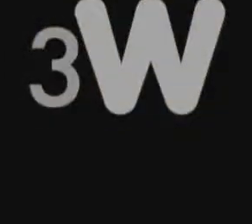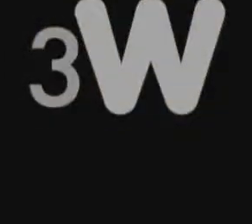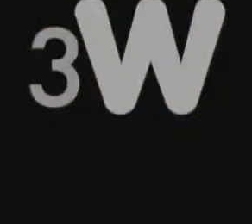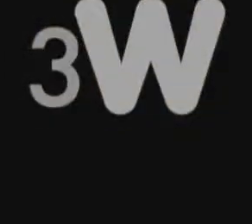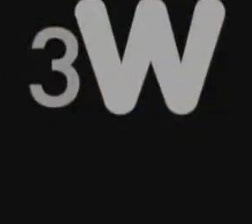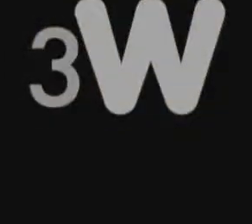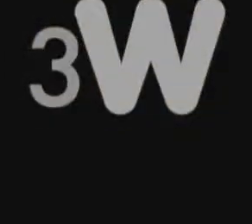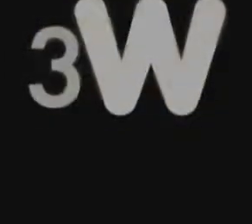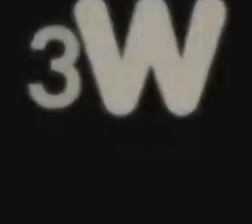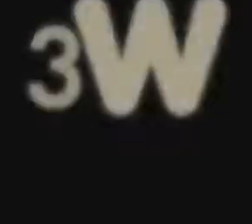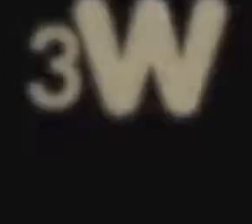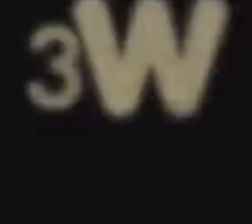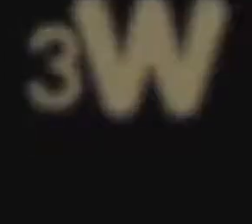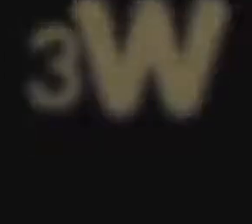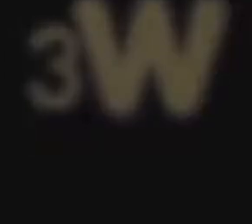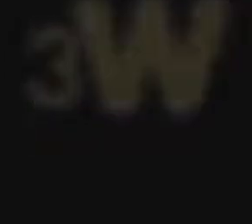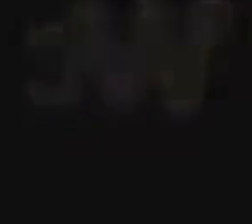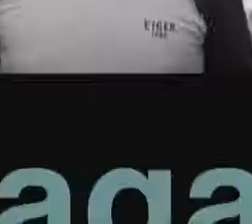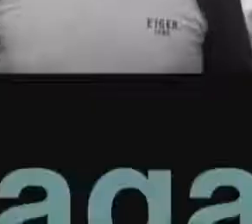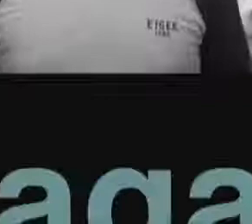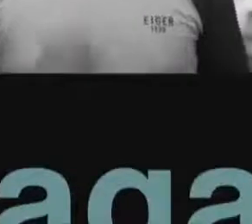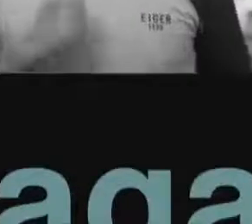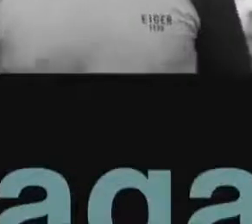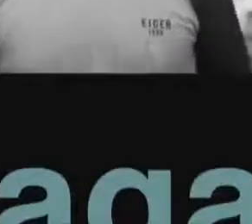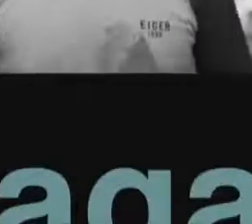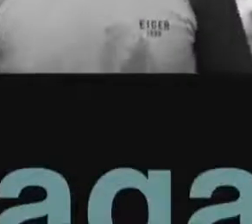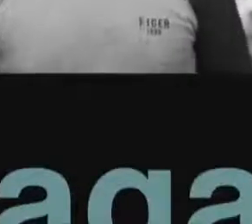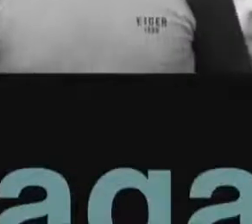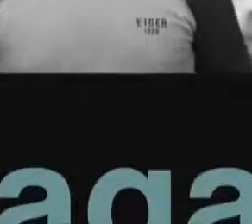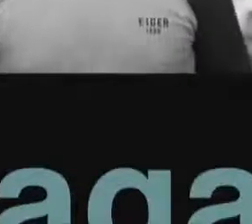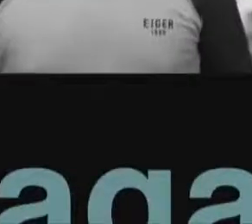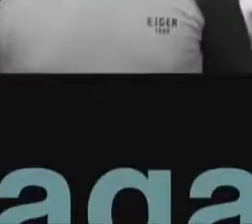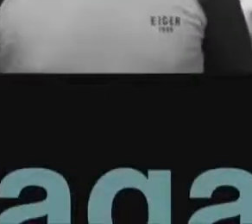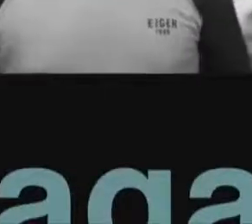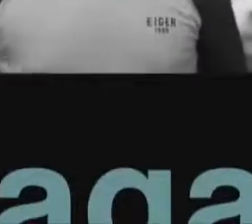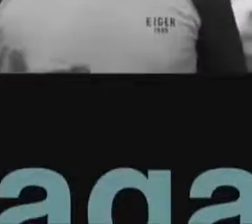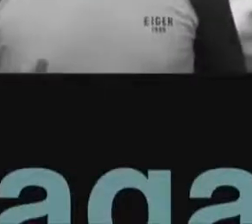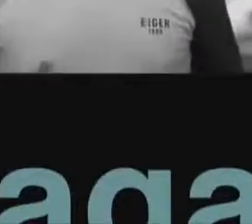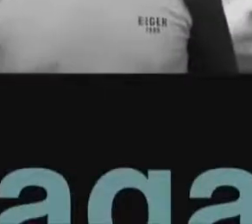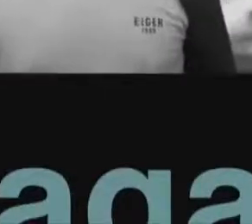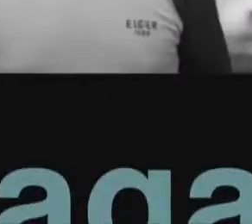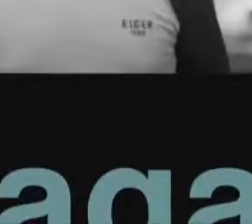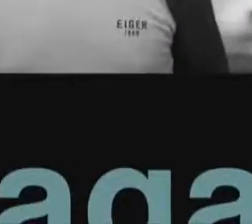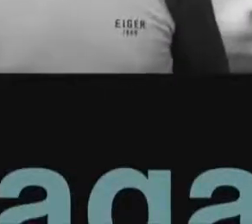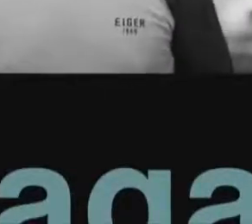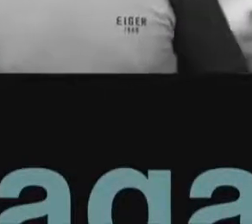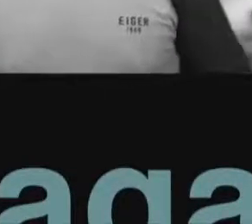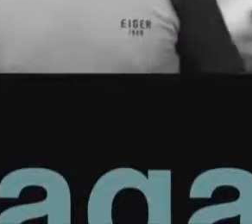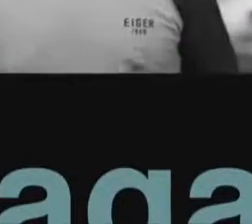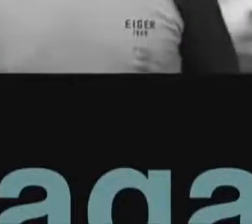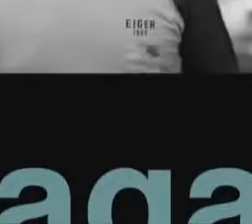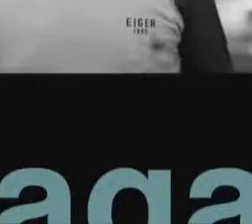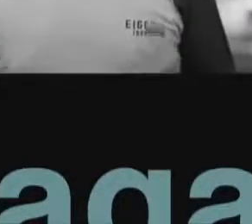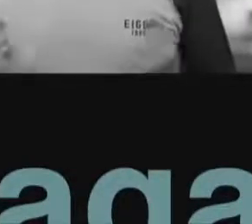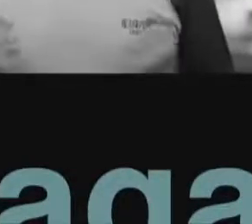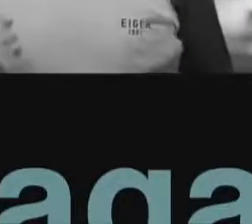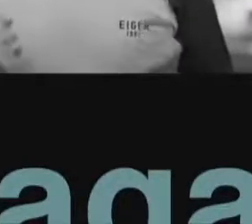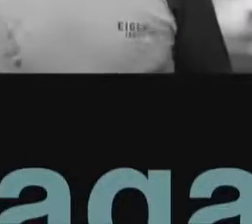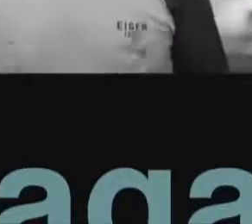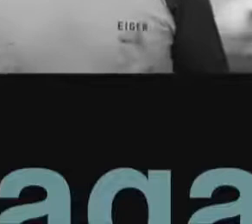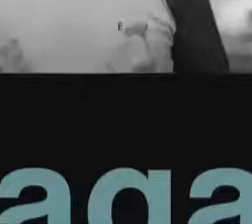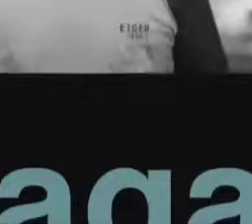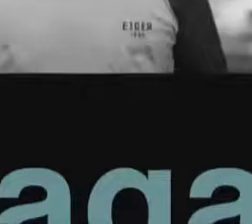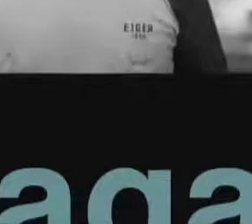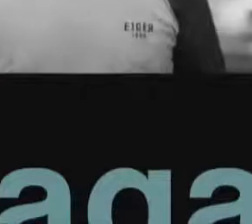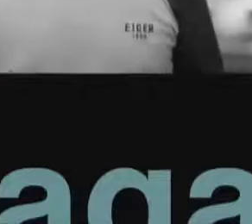wajib amalan wajib imut sekolah biar kita